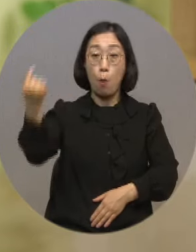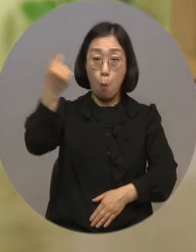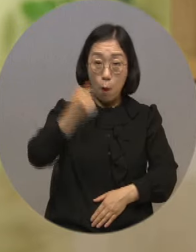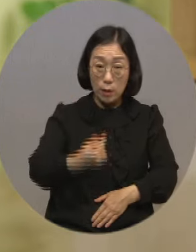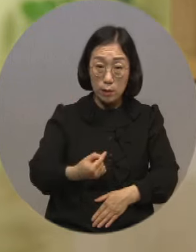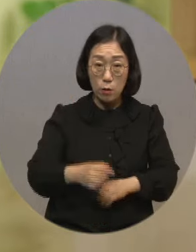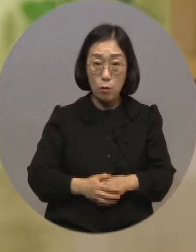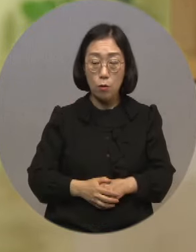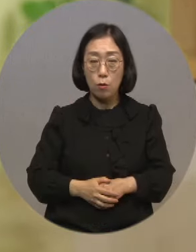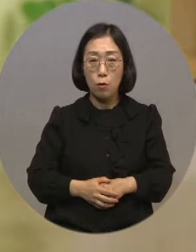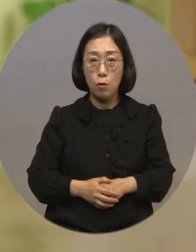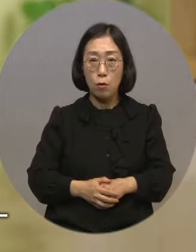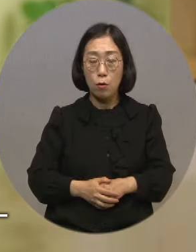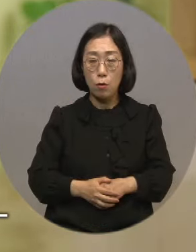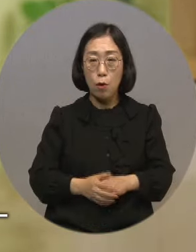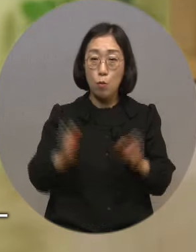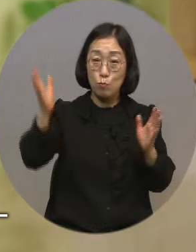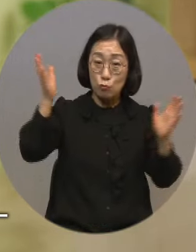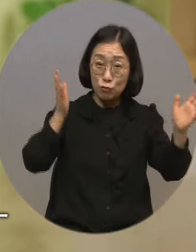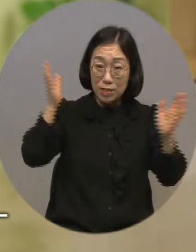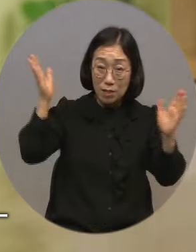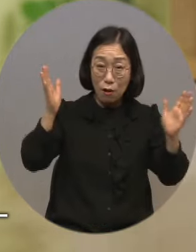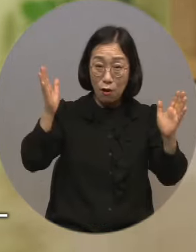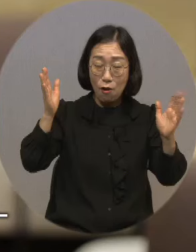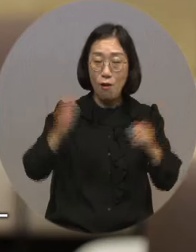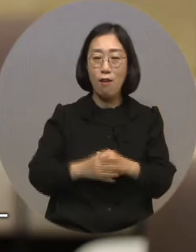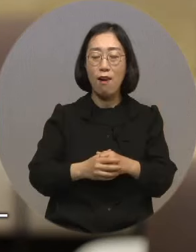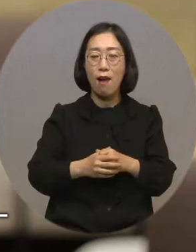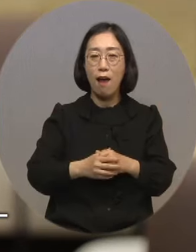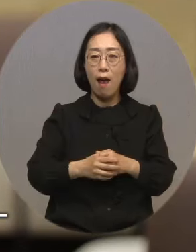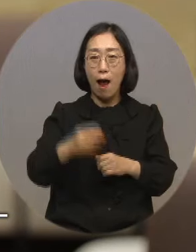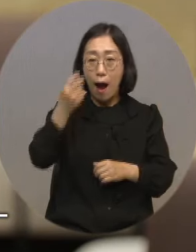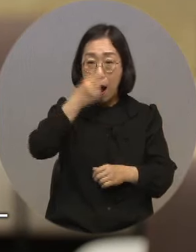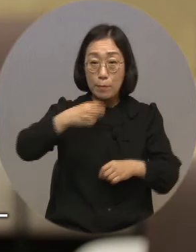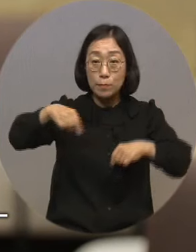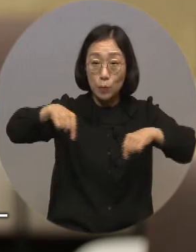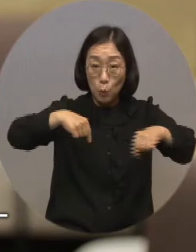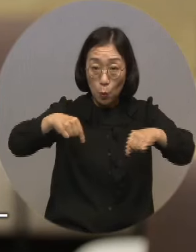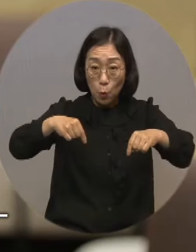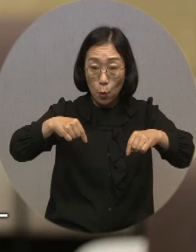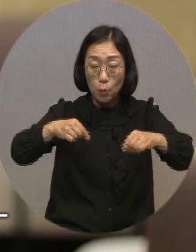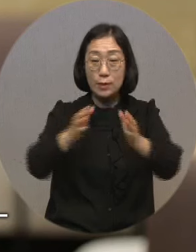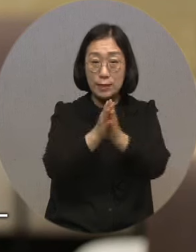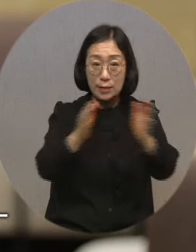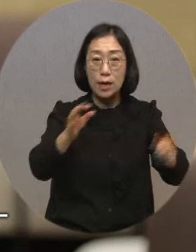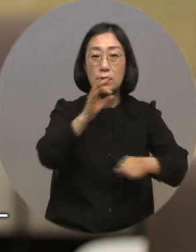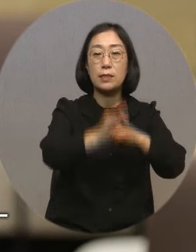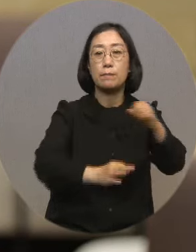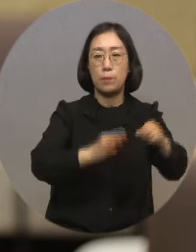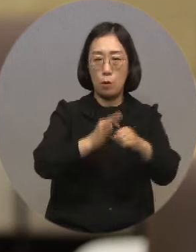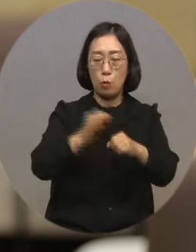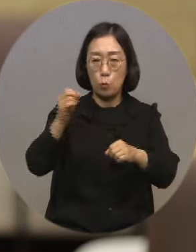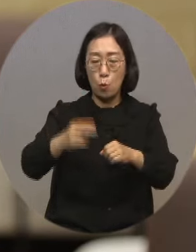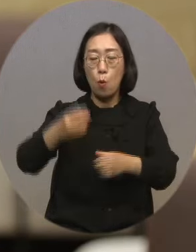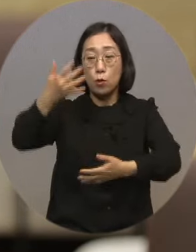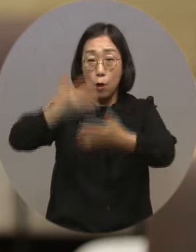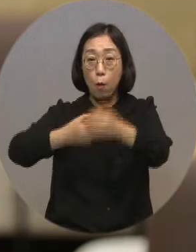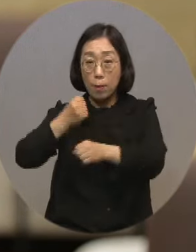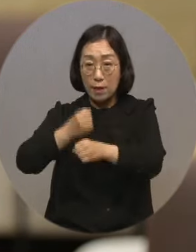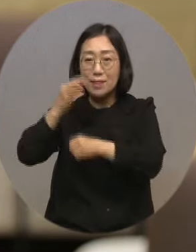감독으로 데뷔된 게 또 10년 만이고 영화 감독으로 데뷔된 것도 또 10년 만이고 그래서 다